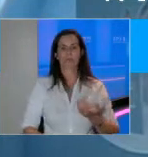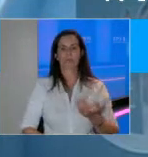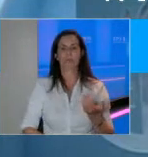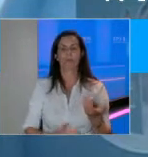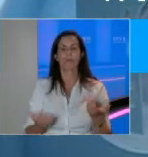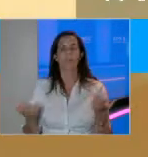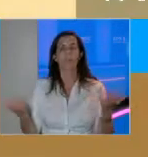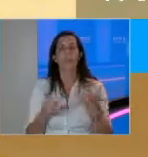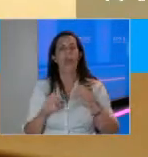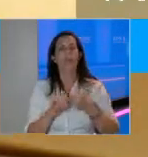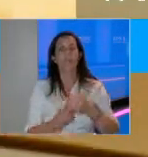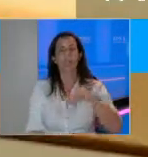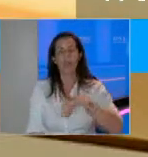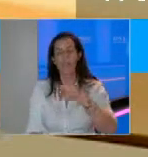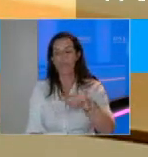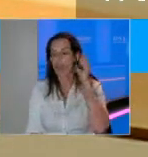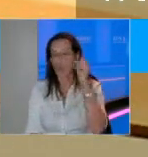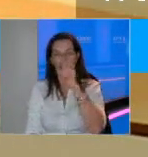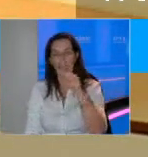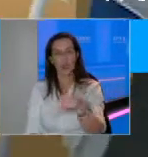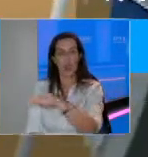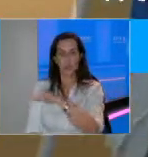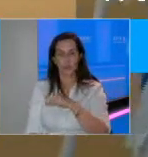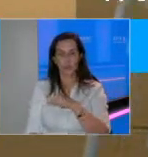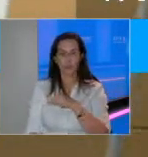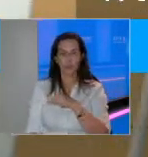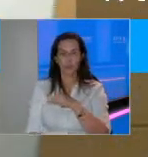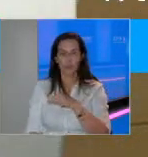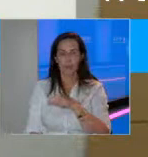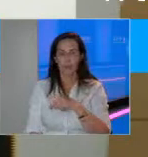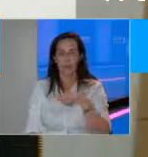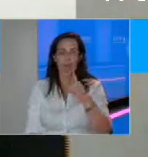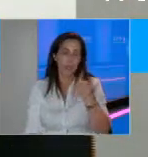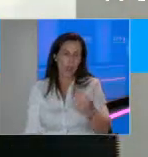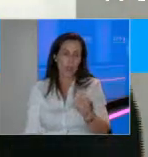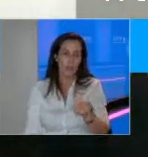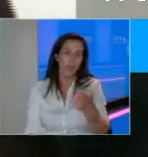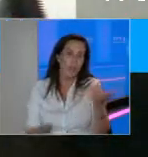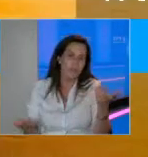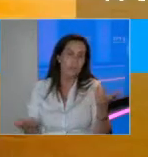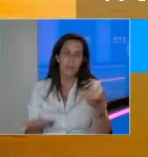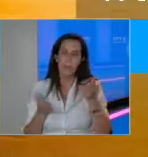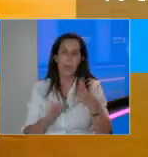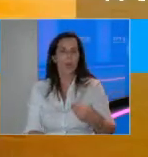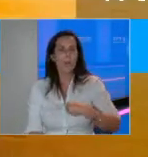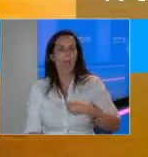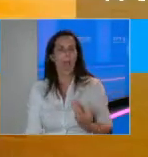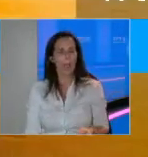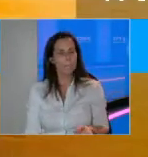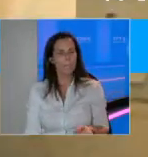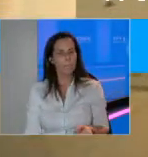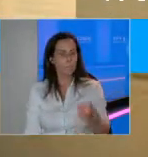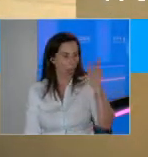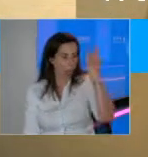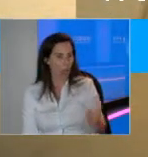מה הנזקים הנפשיים שיהיו לילדות אלה. אז השופט משום מה מאוד מרחם על...